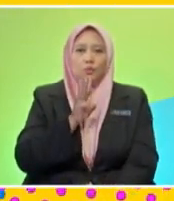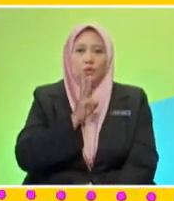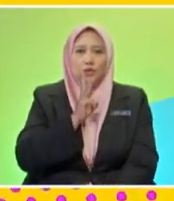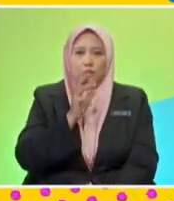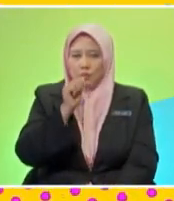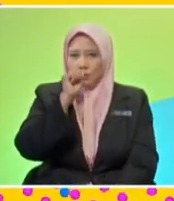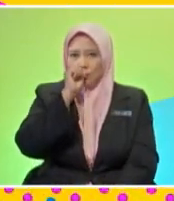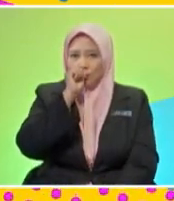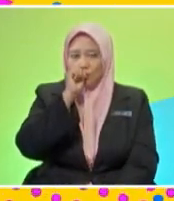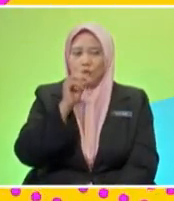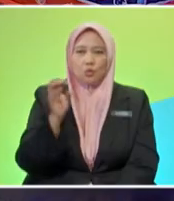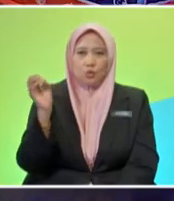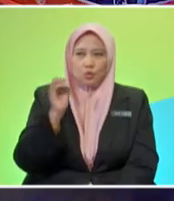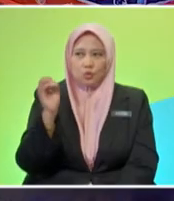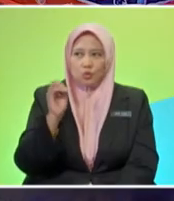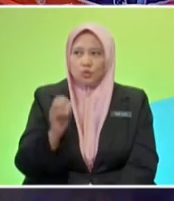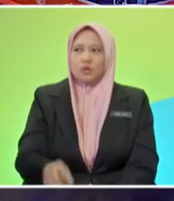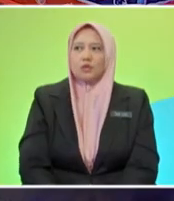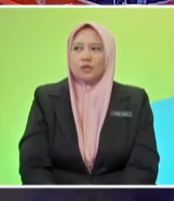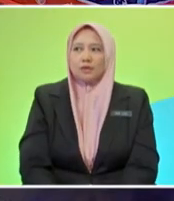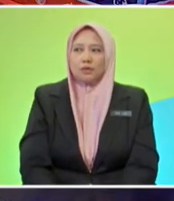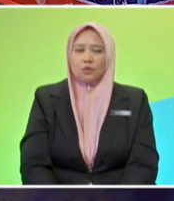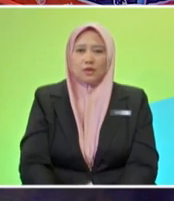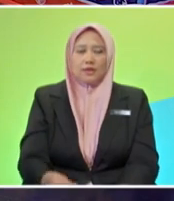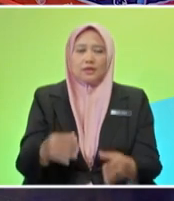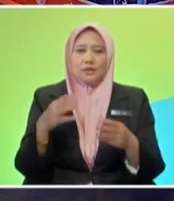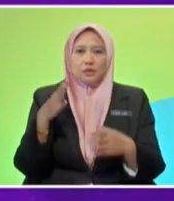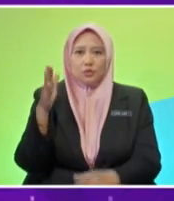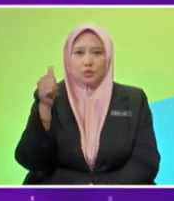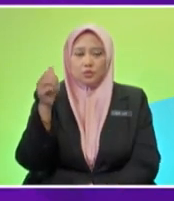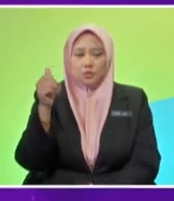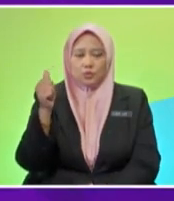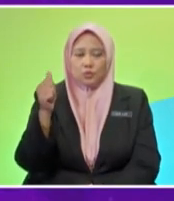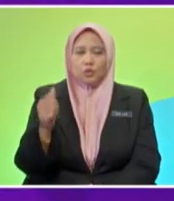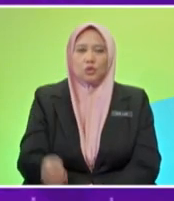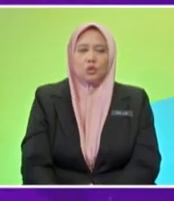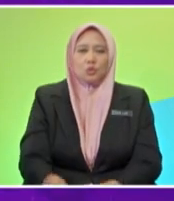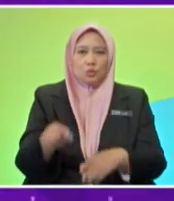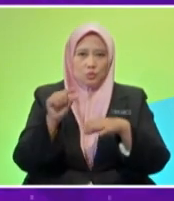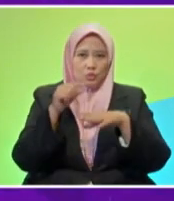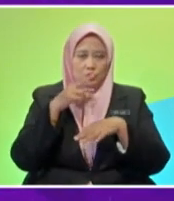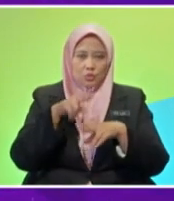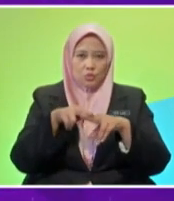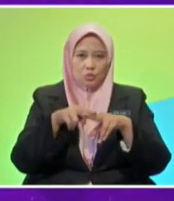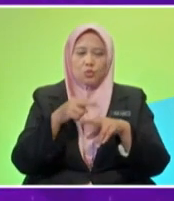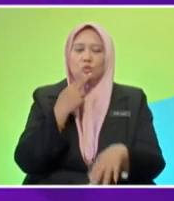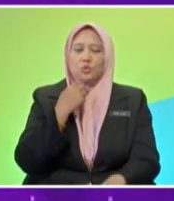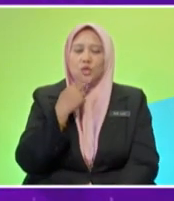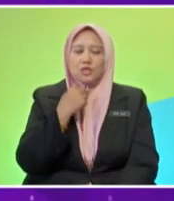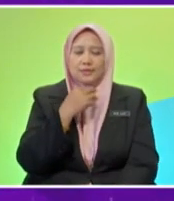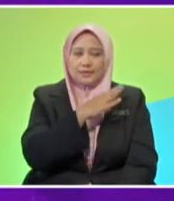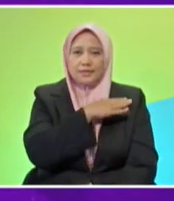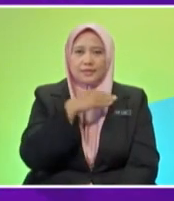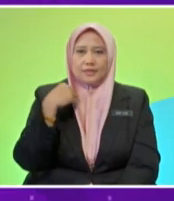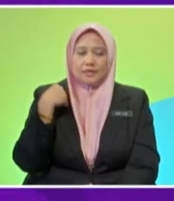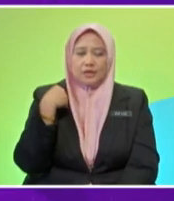Antara contohnya ialah gula, susu atau produk tertentu. Wah, tahniah. Bagus